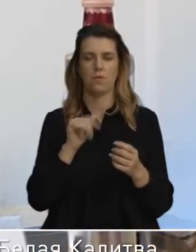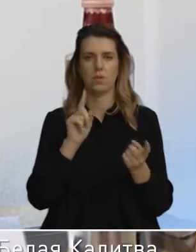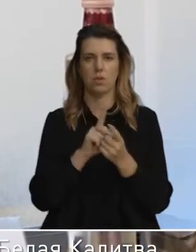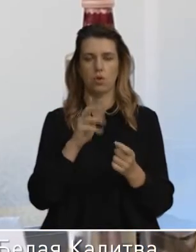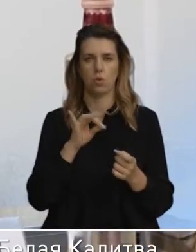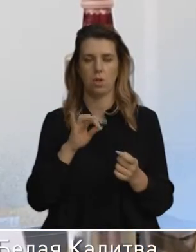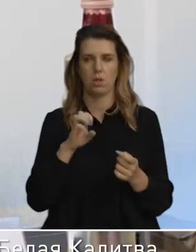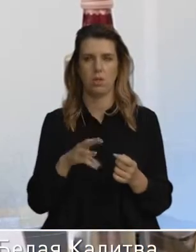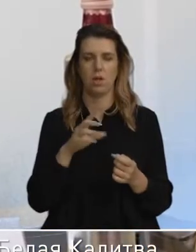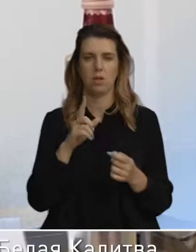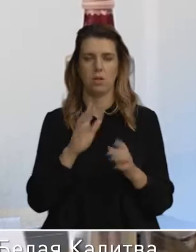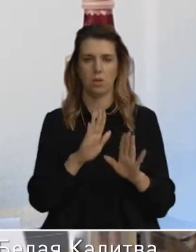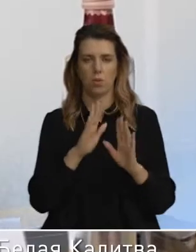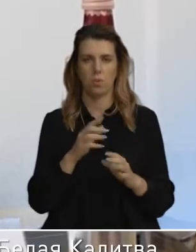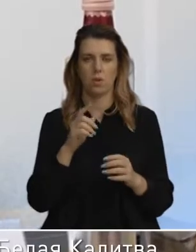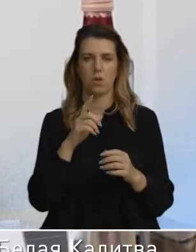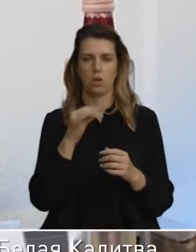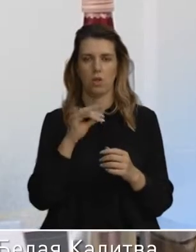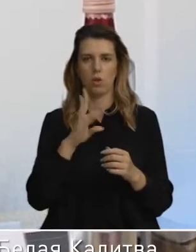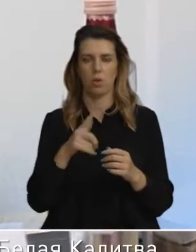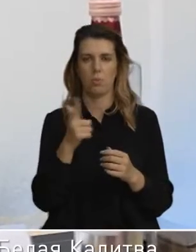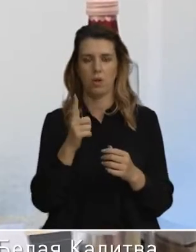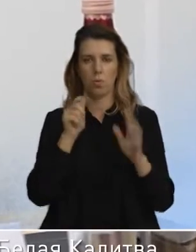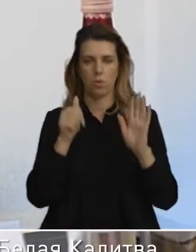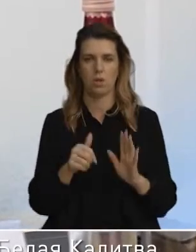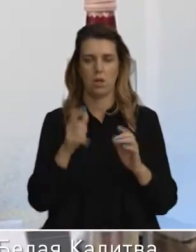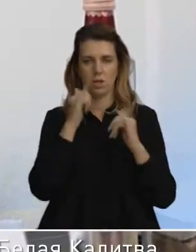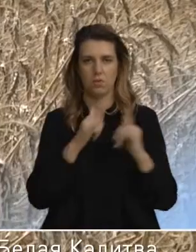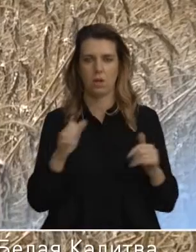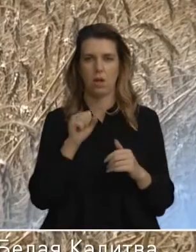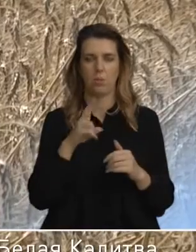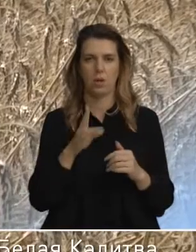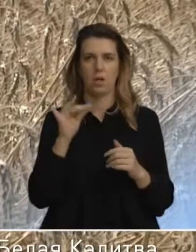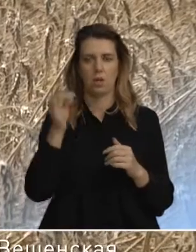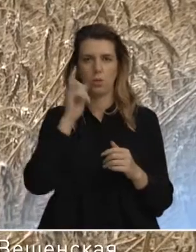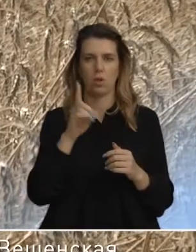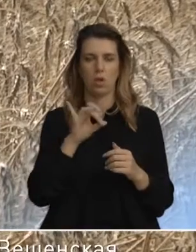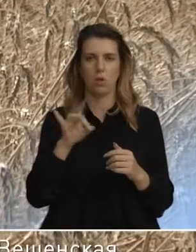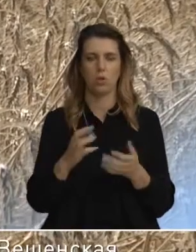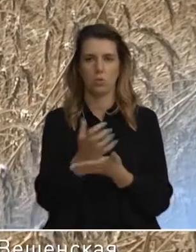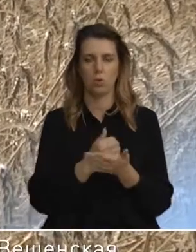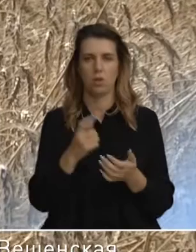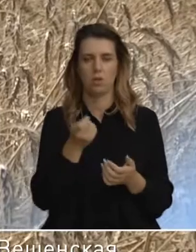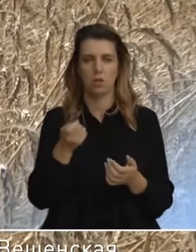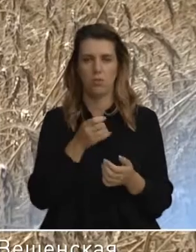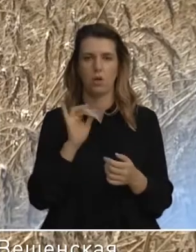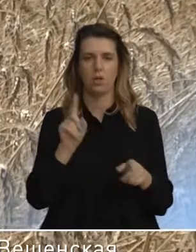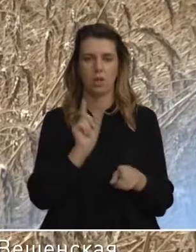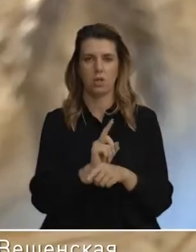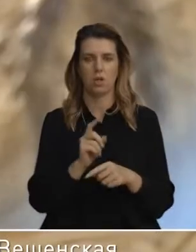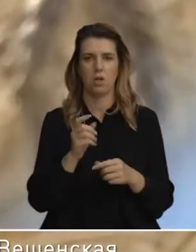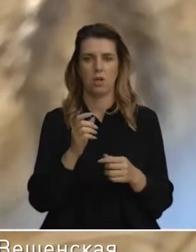встрече с журналистами. Замглавы региона подвел итоги первого полугодия развития АПК и напомнил о рекордном сборе зерновых, а